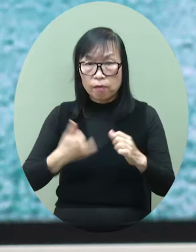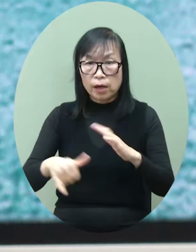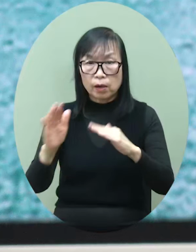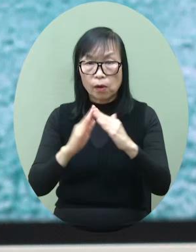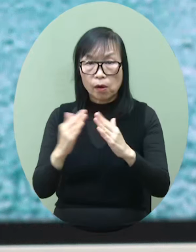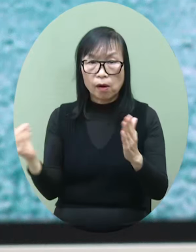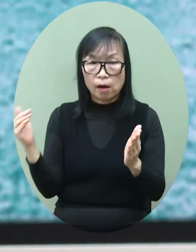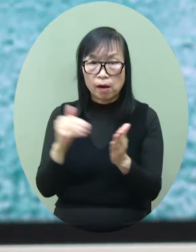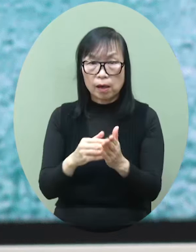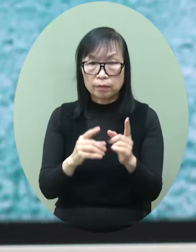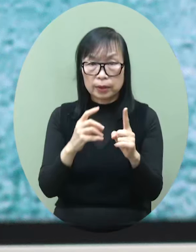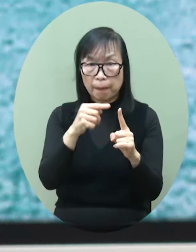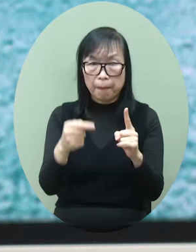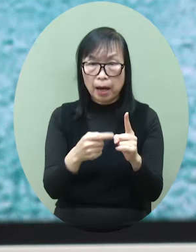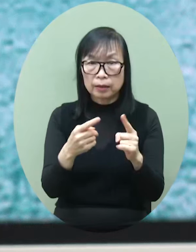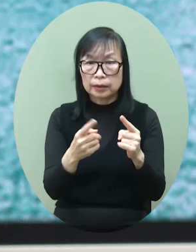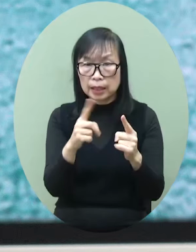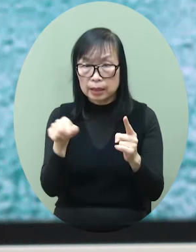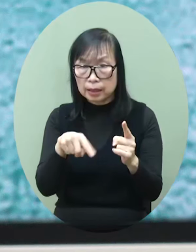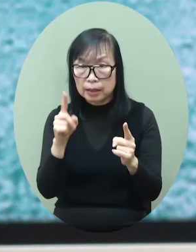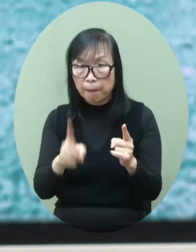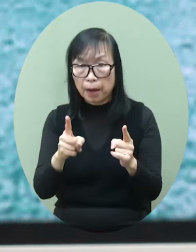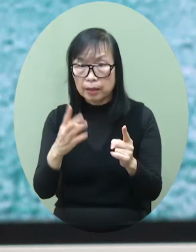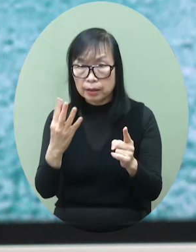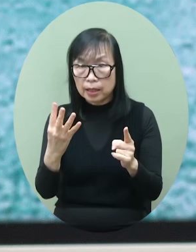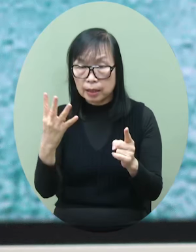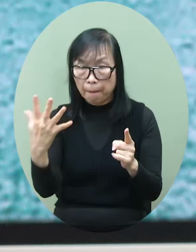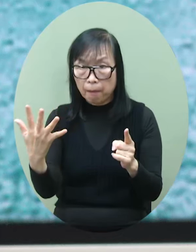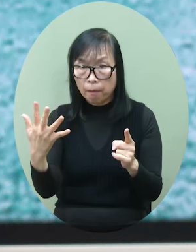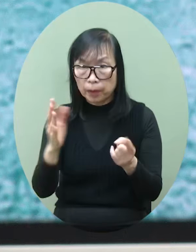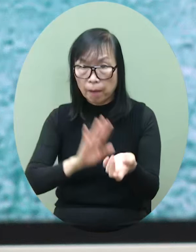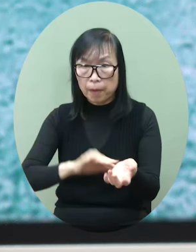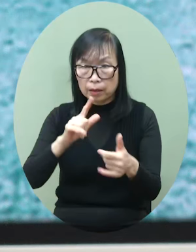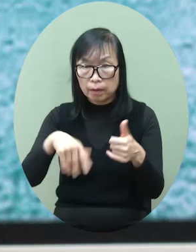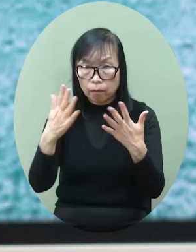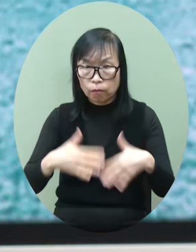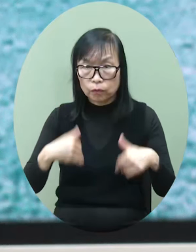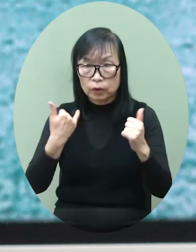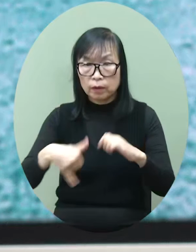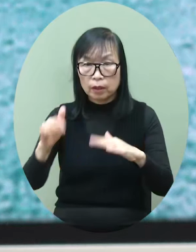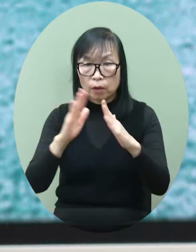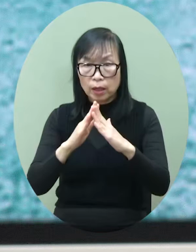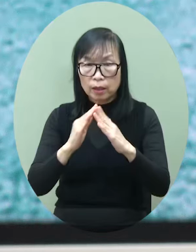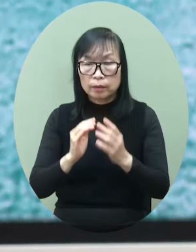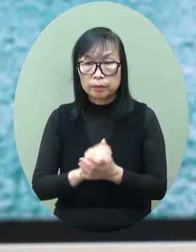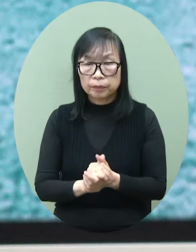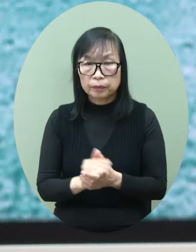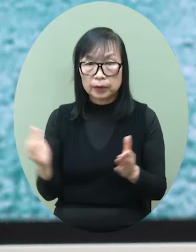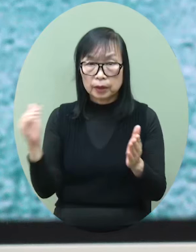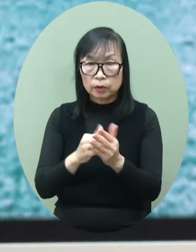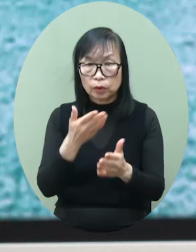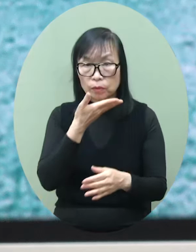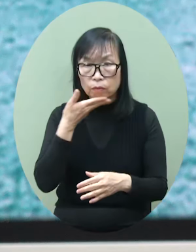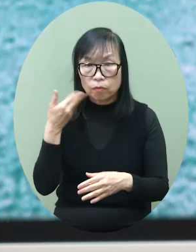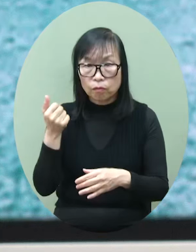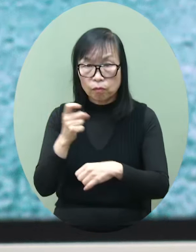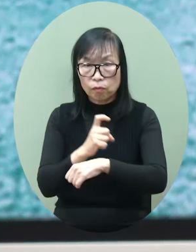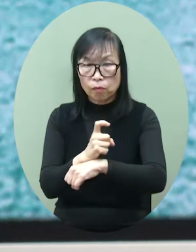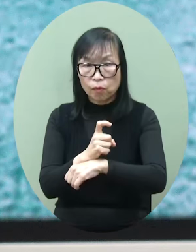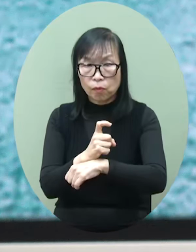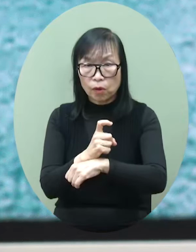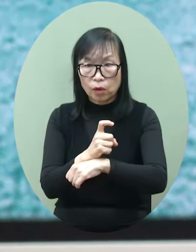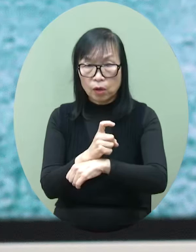至今我們有11,145位的病人康復出院那至今早9